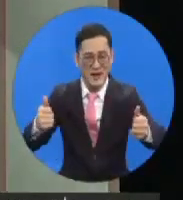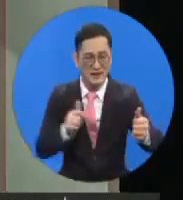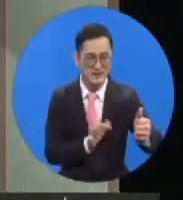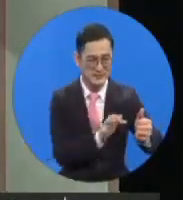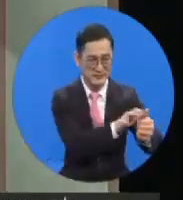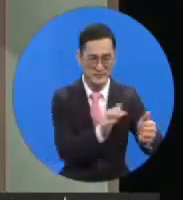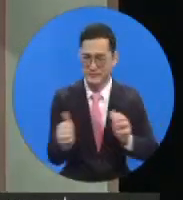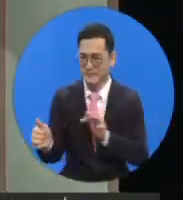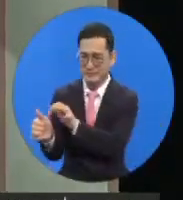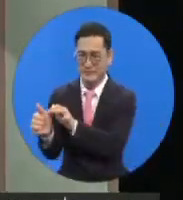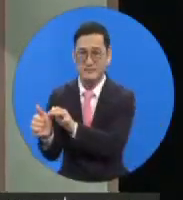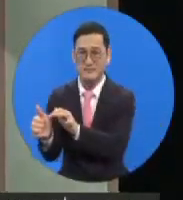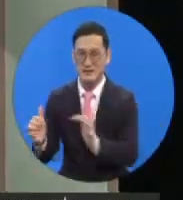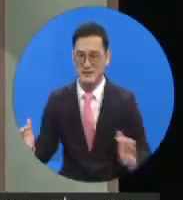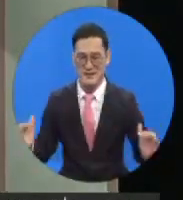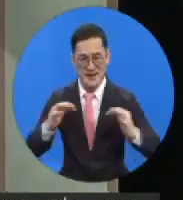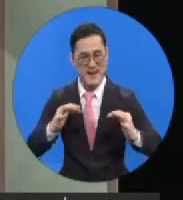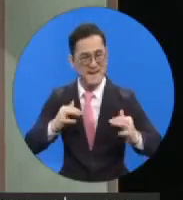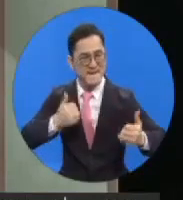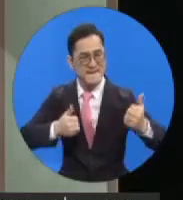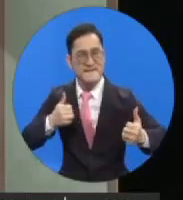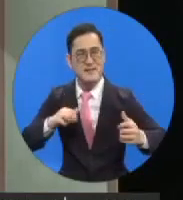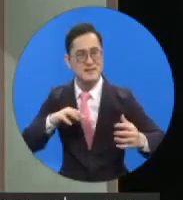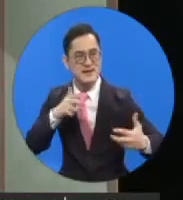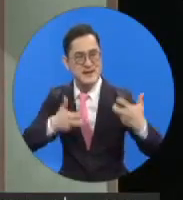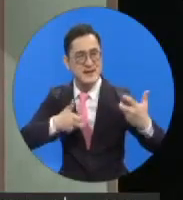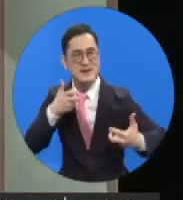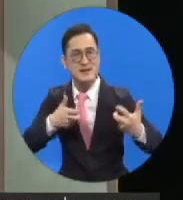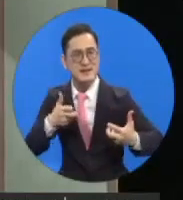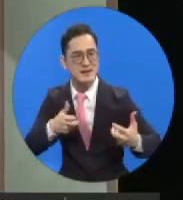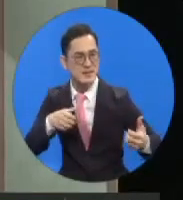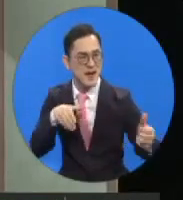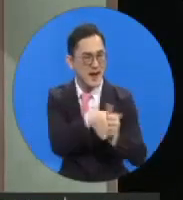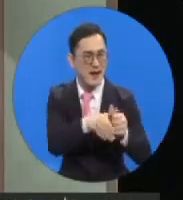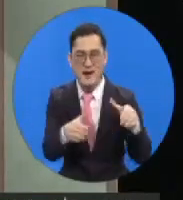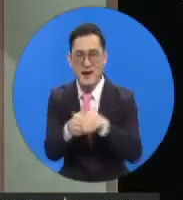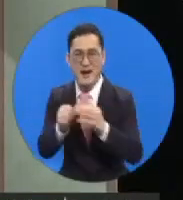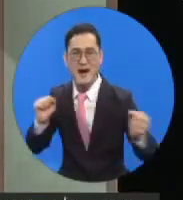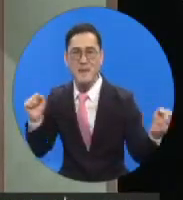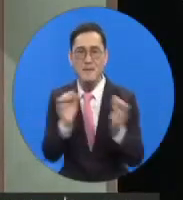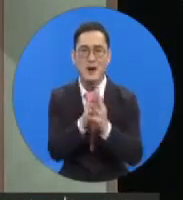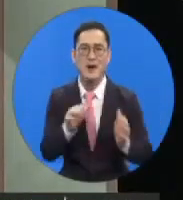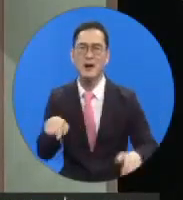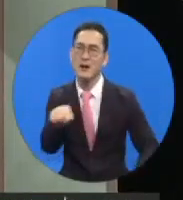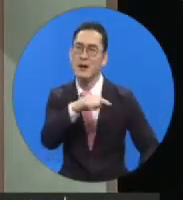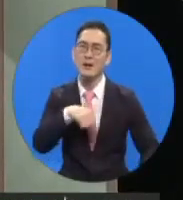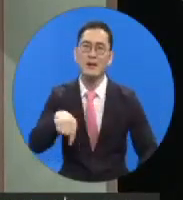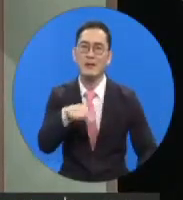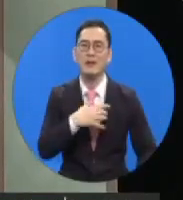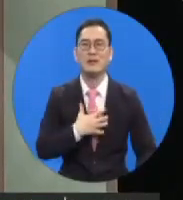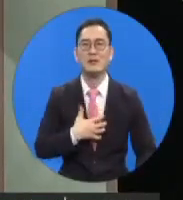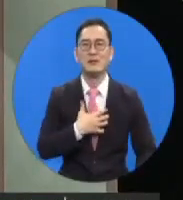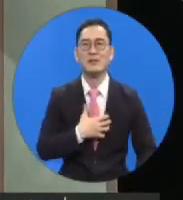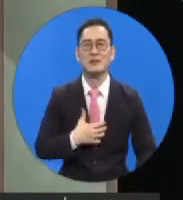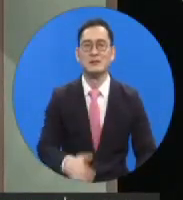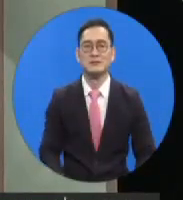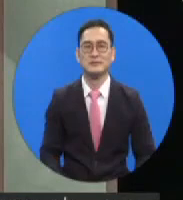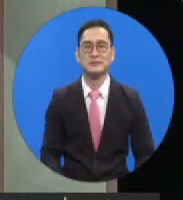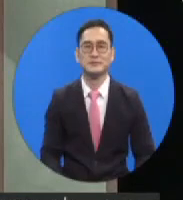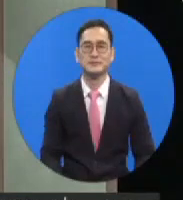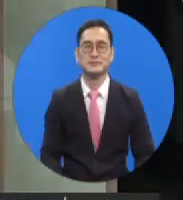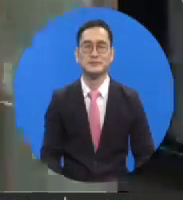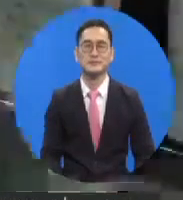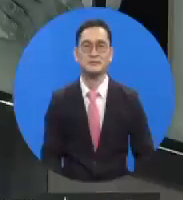죽이겠다. 협박범까지 등장했다고 합니다. FBI 등 총 출동한 상황. 이달 초부터 비상대응체제에 돌입했습니다. 과연